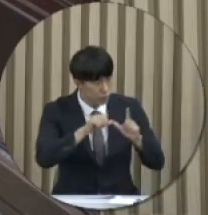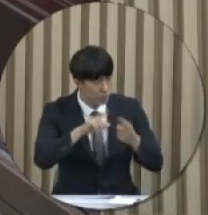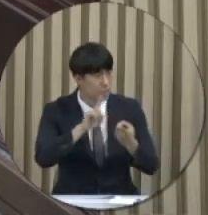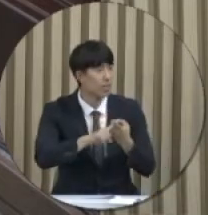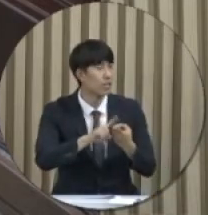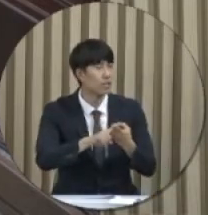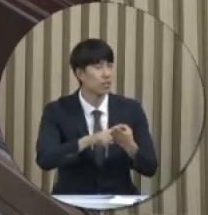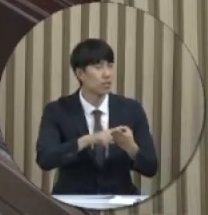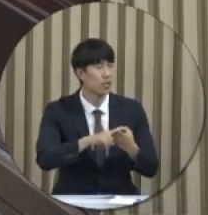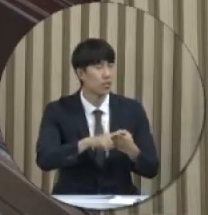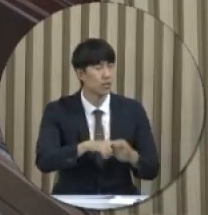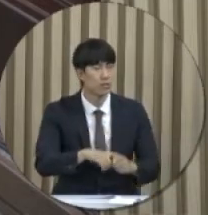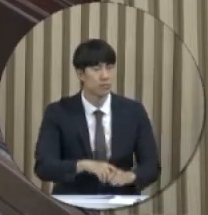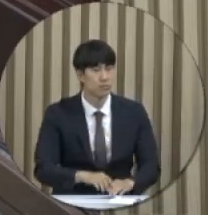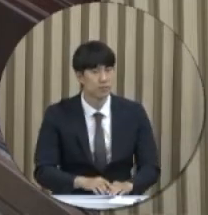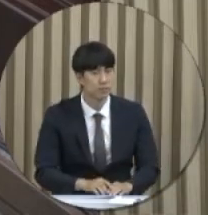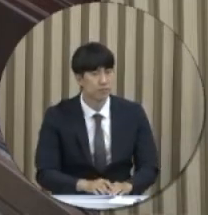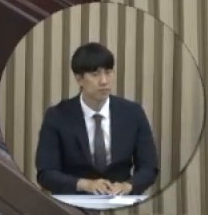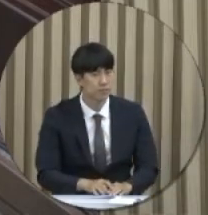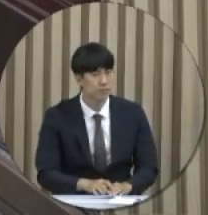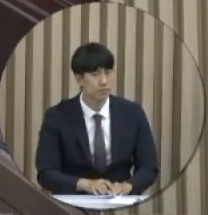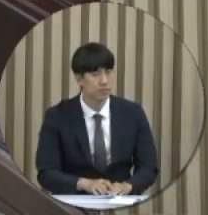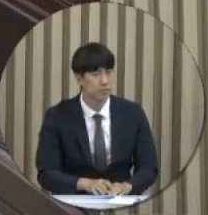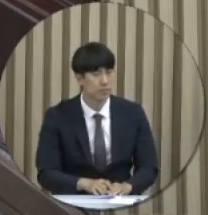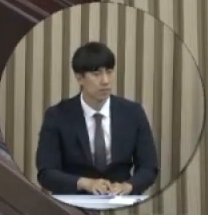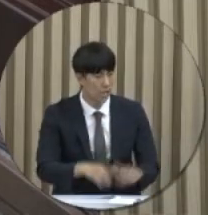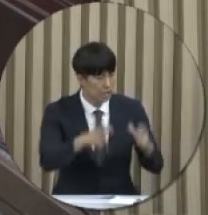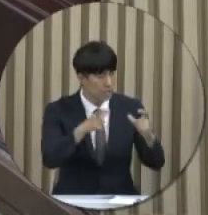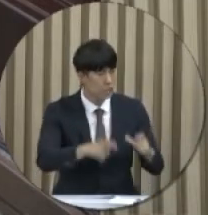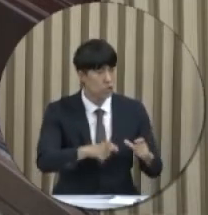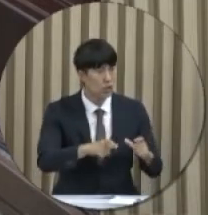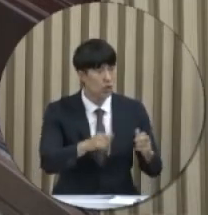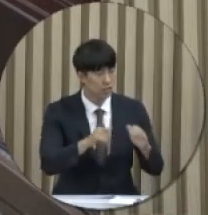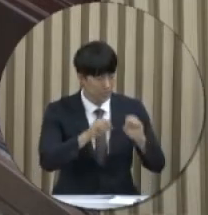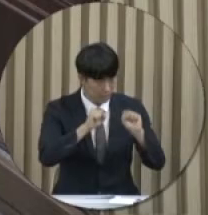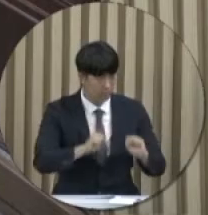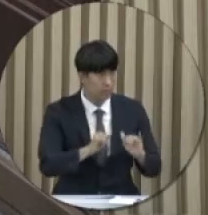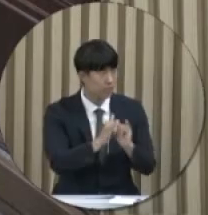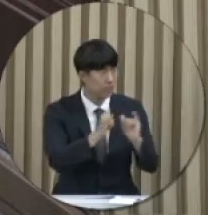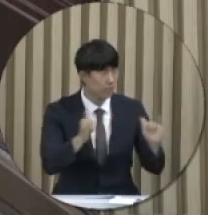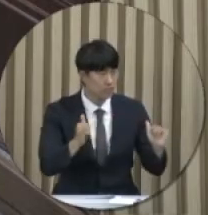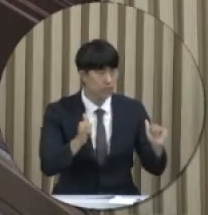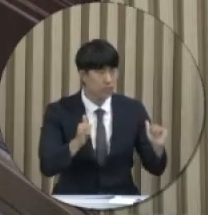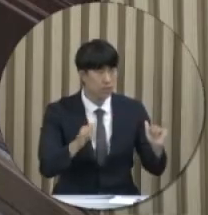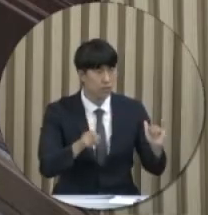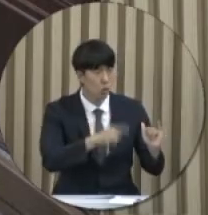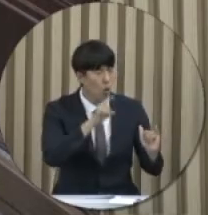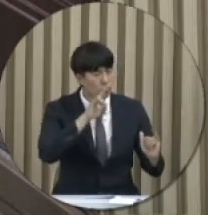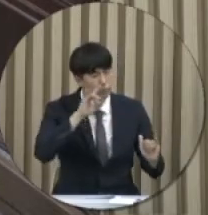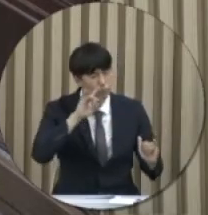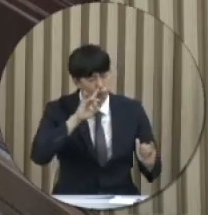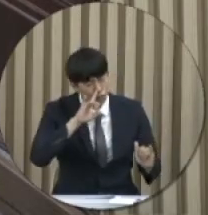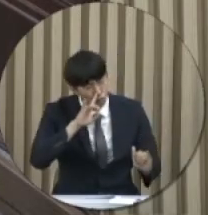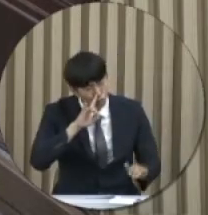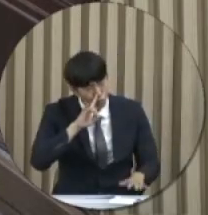말씀드린 저런 연유로 인해서, 지역에 있는 분들의 네, 그런 궁금증하고 의구심들을